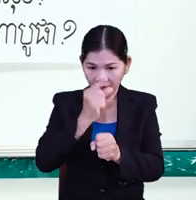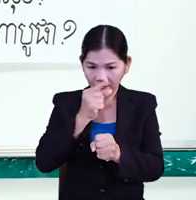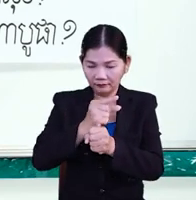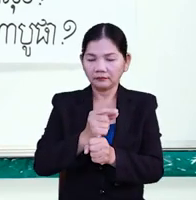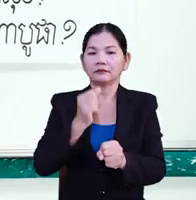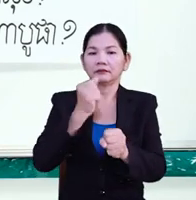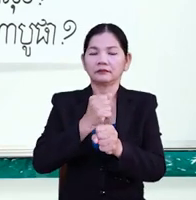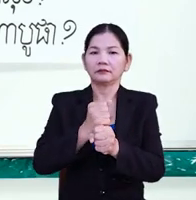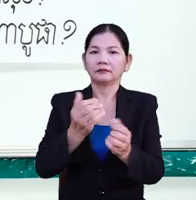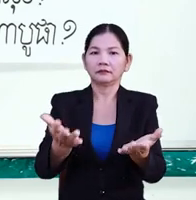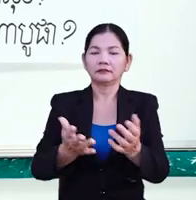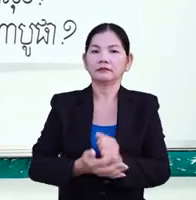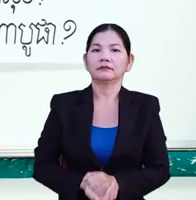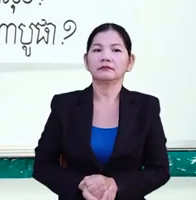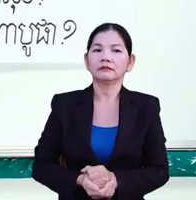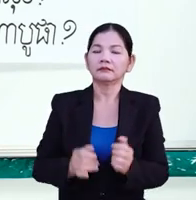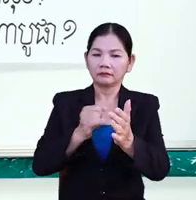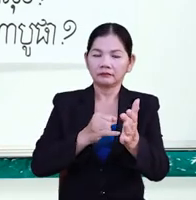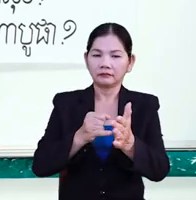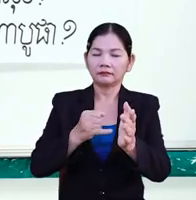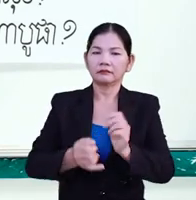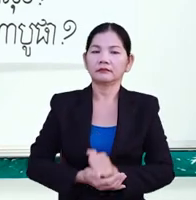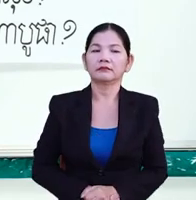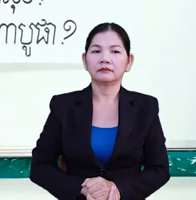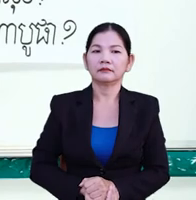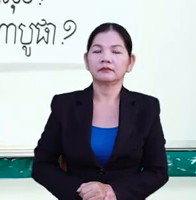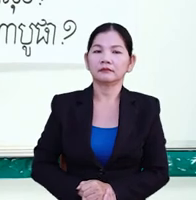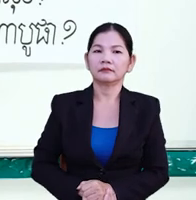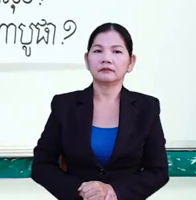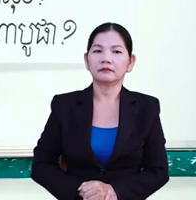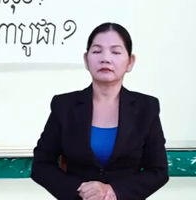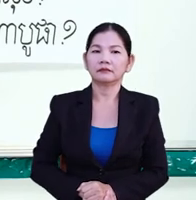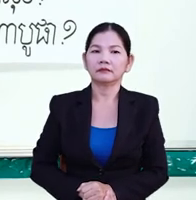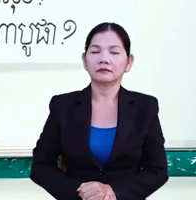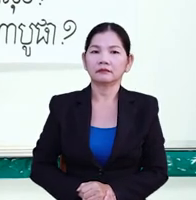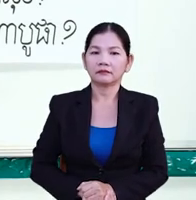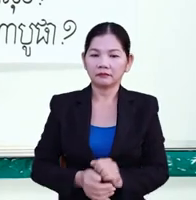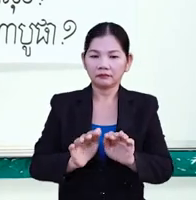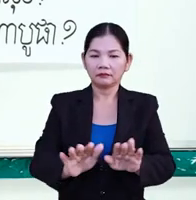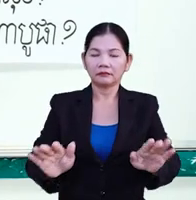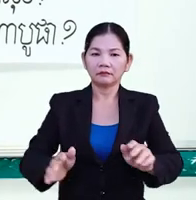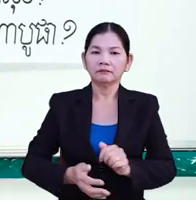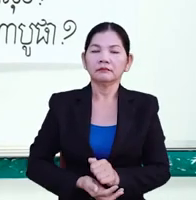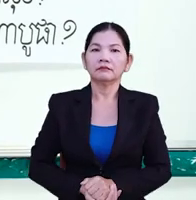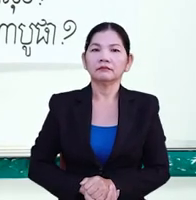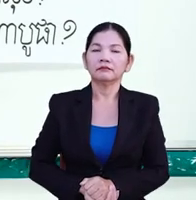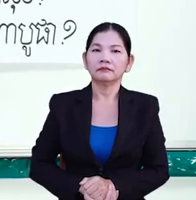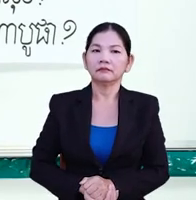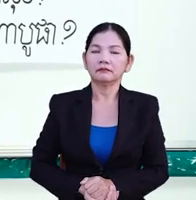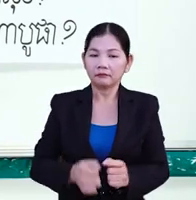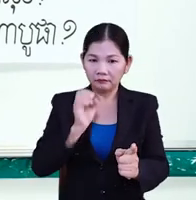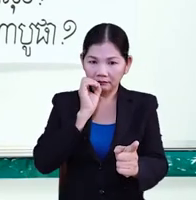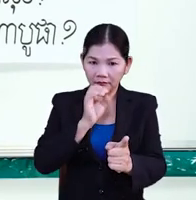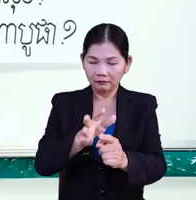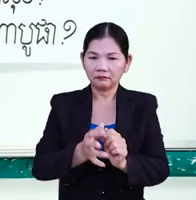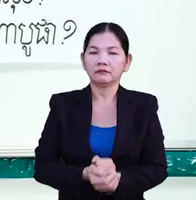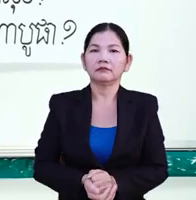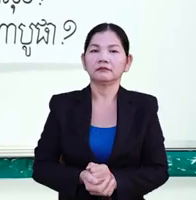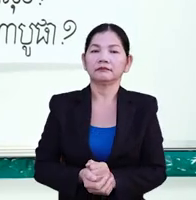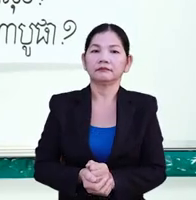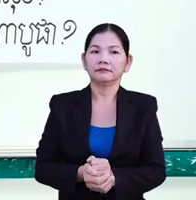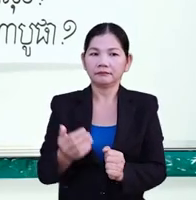ធ្វើនៅកូនណាចាកិច្ចការនោះគឺងាយងាយទេចាគឺចាចូលកូនកូនប្រាប់អ្នកគ្រូ